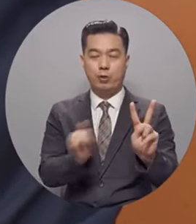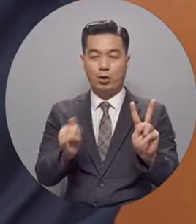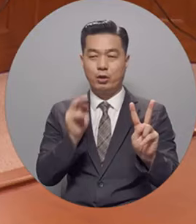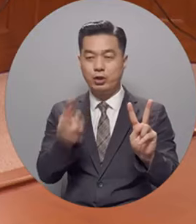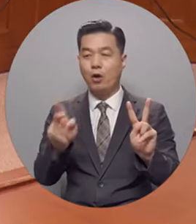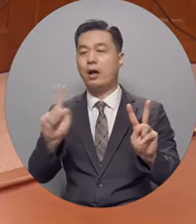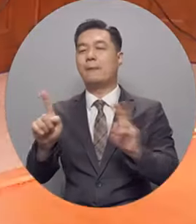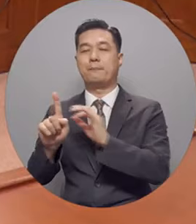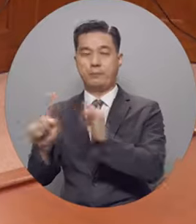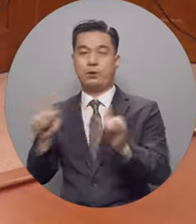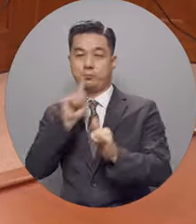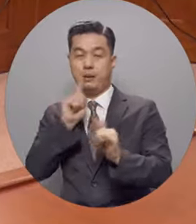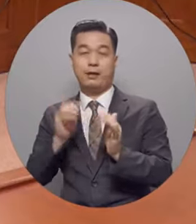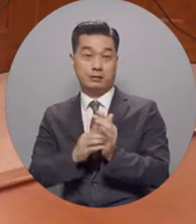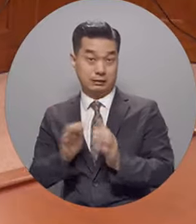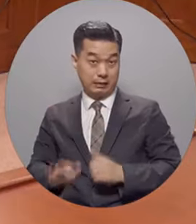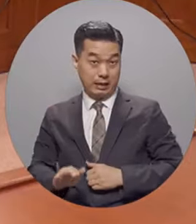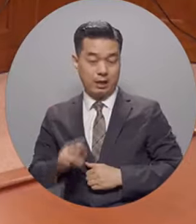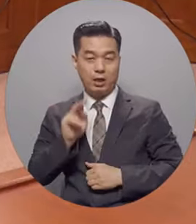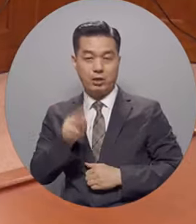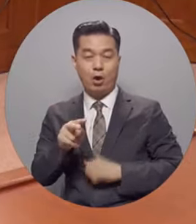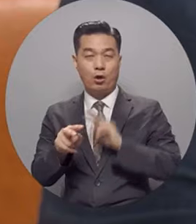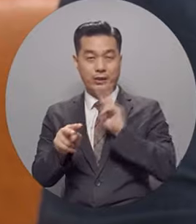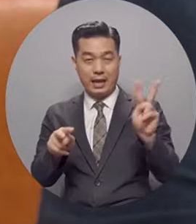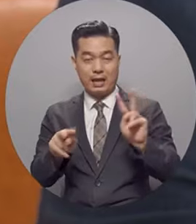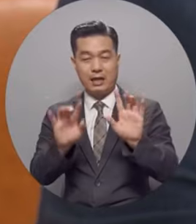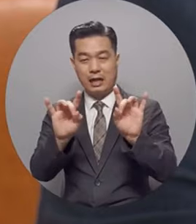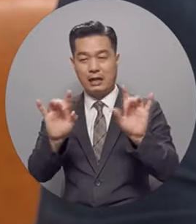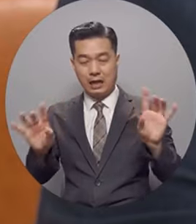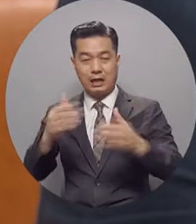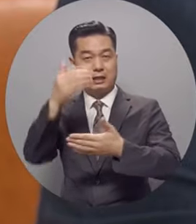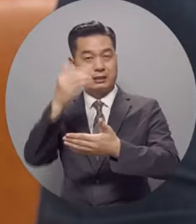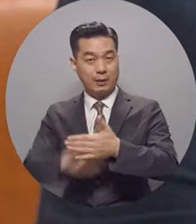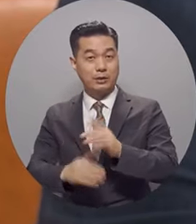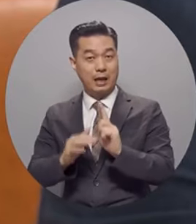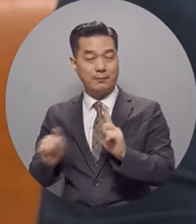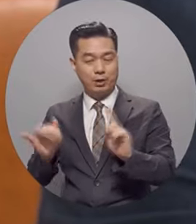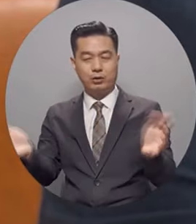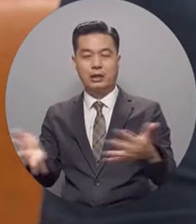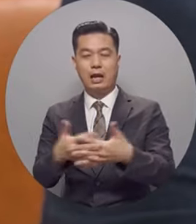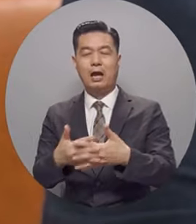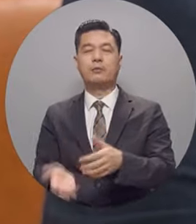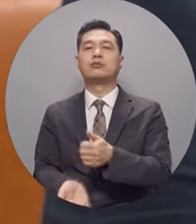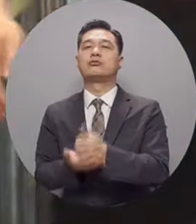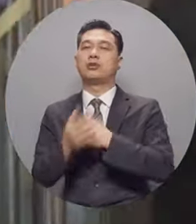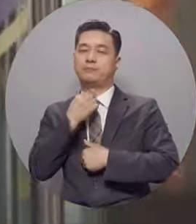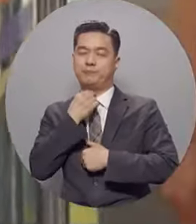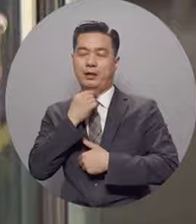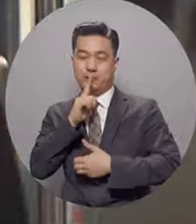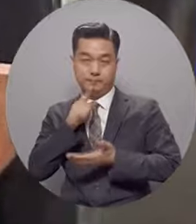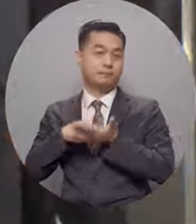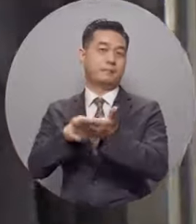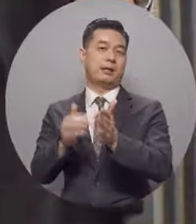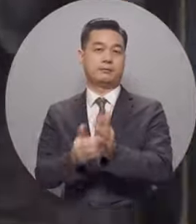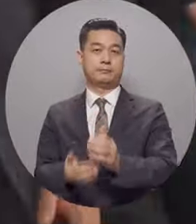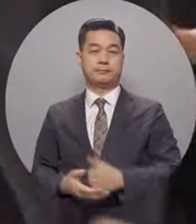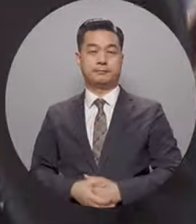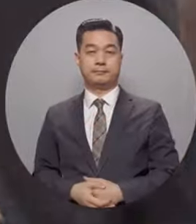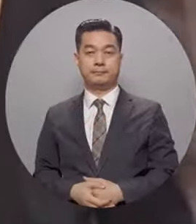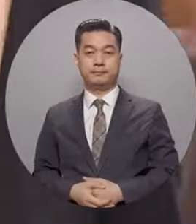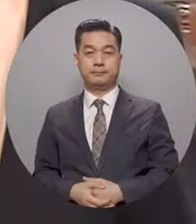는인 국은 여가 한명씩 나머지 한명은의 추하고 서고 있습니다 MC 뉴스